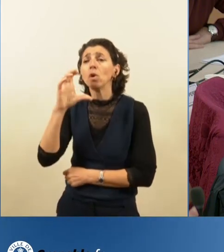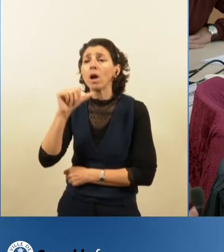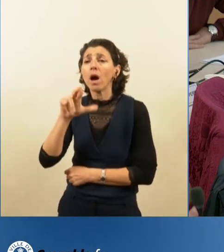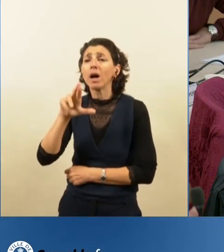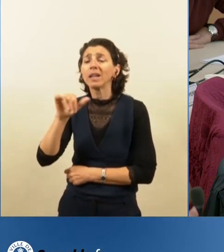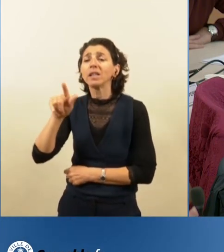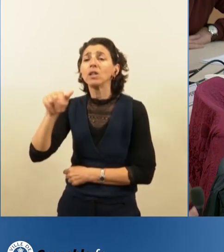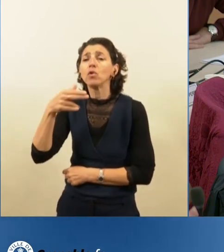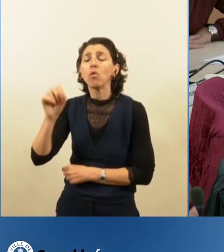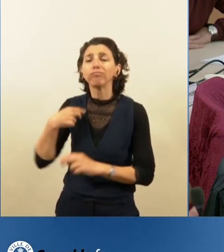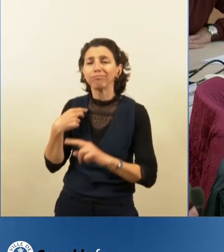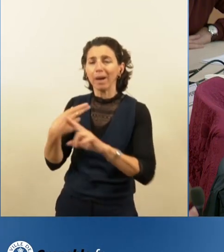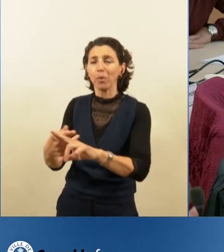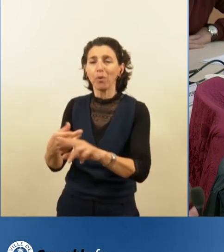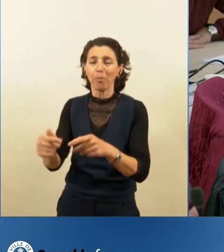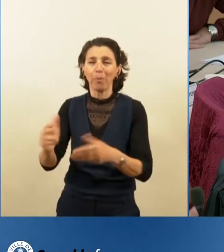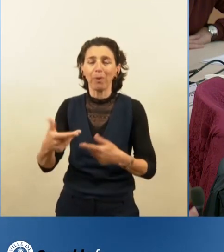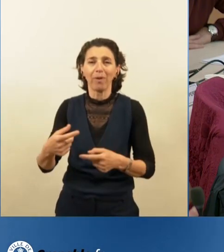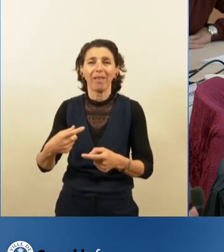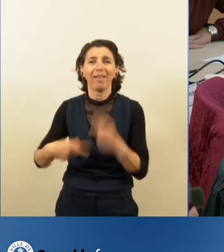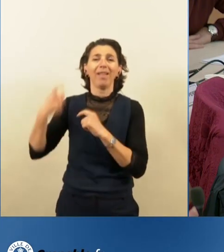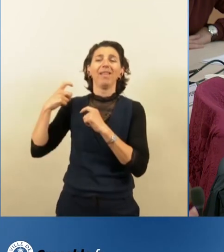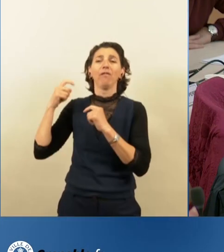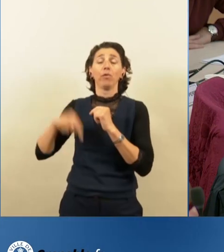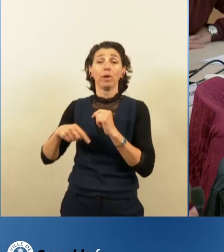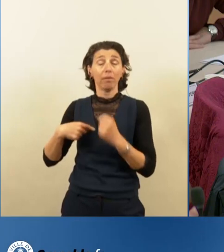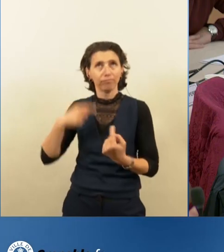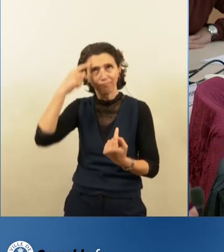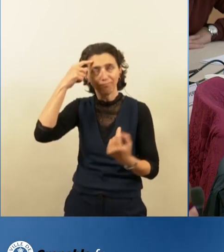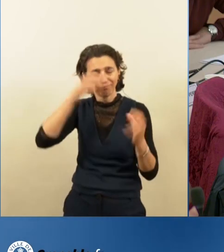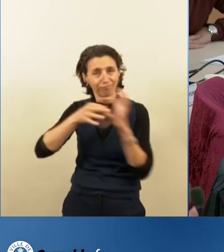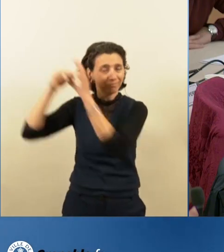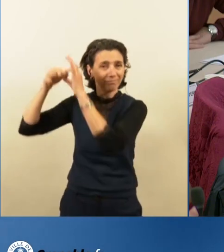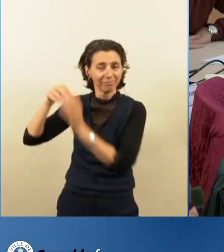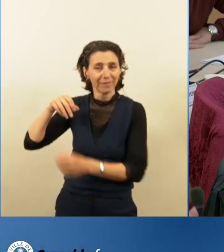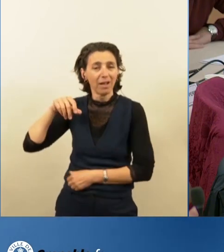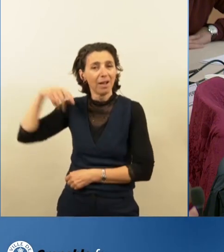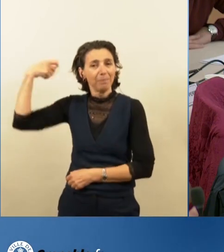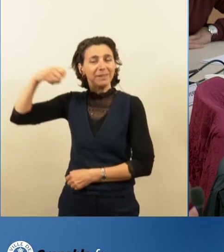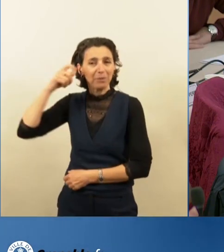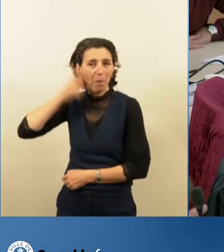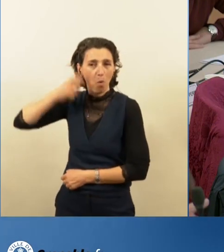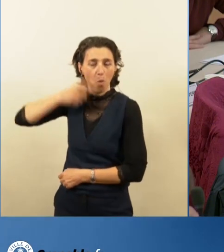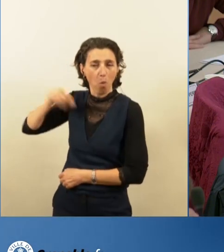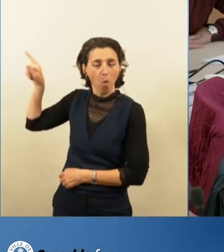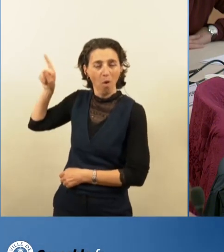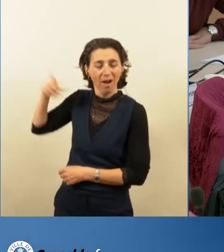rétropédaler ça me fait penser un peu au président Macron qui propose de suspendre finalement